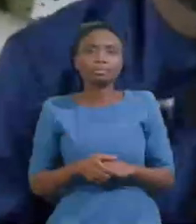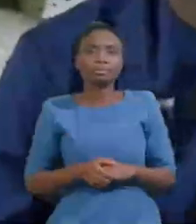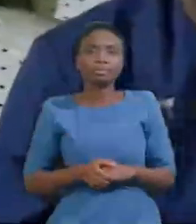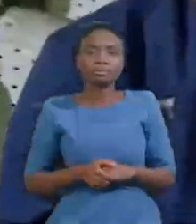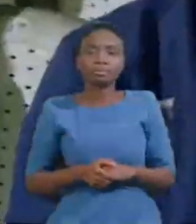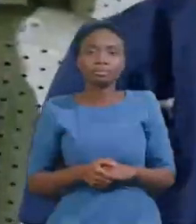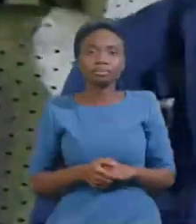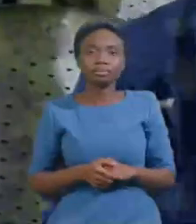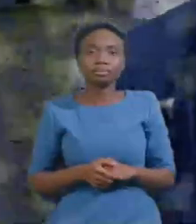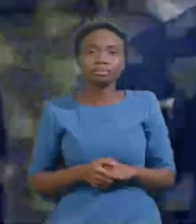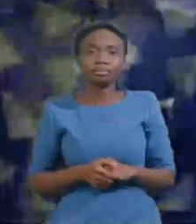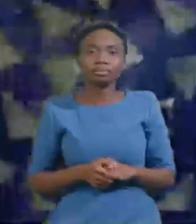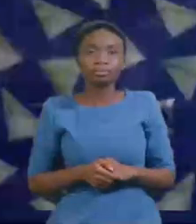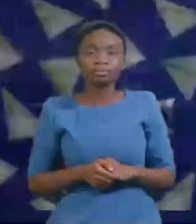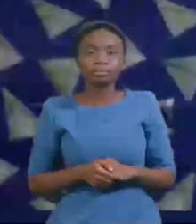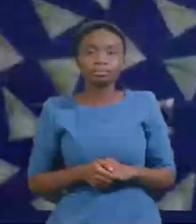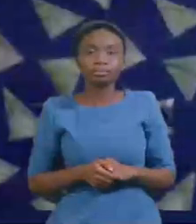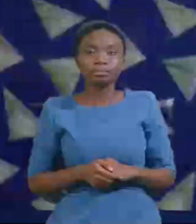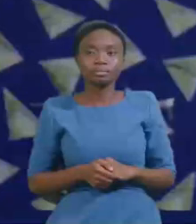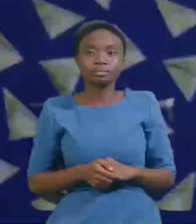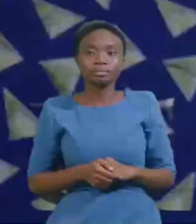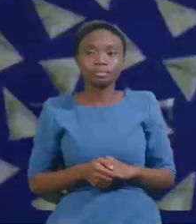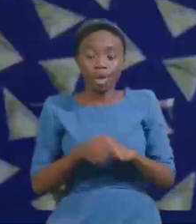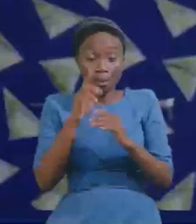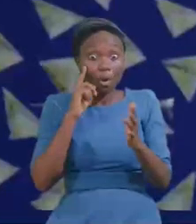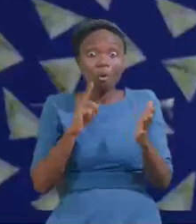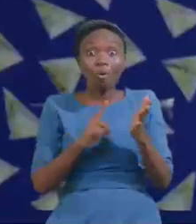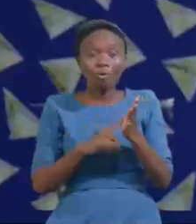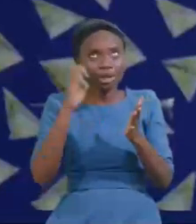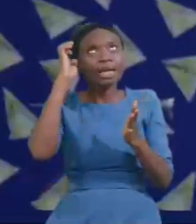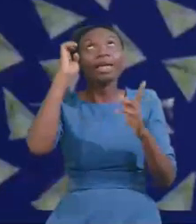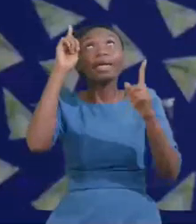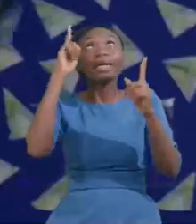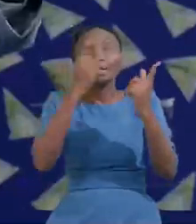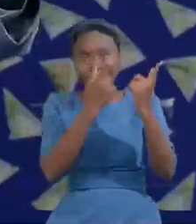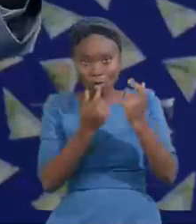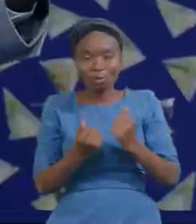Et personne ne peut bloquer la voie à Christ qui vient vers toi maintenant.